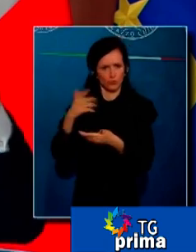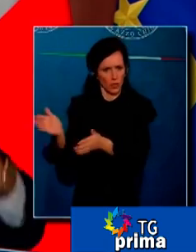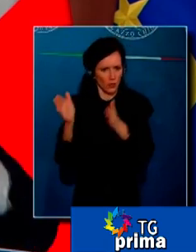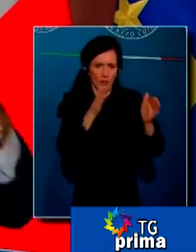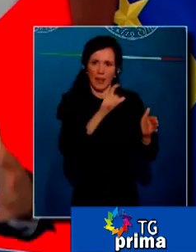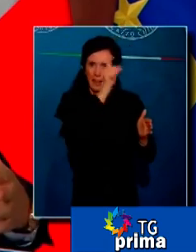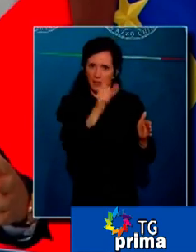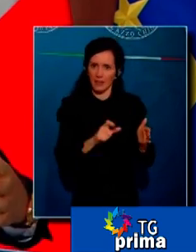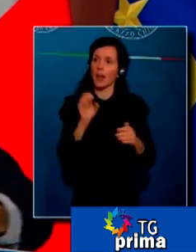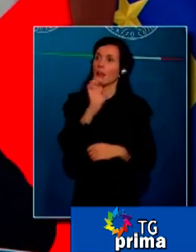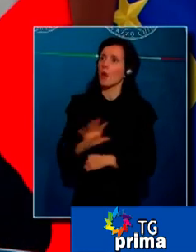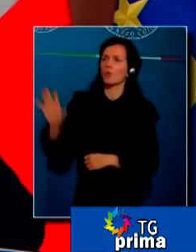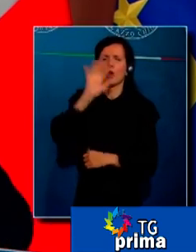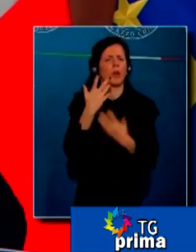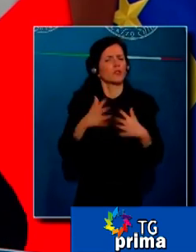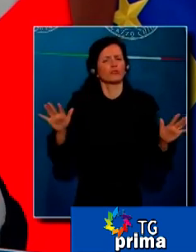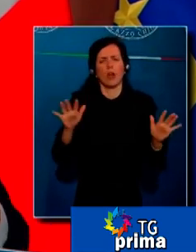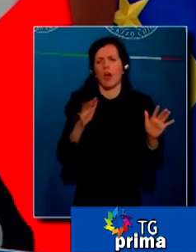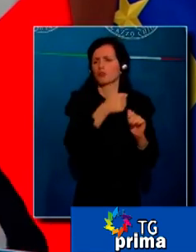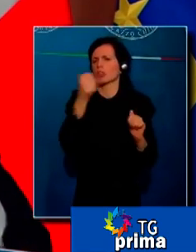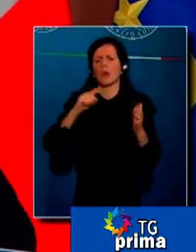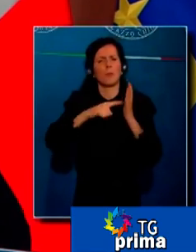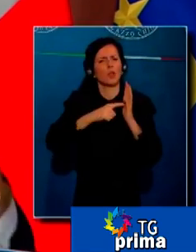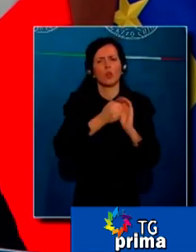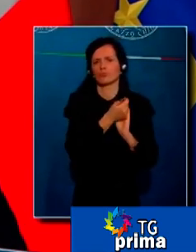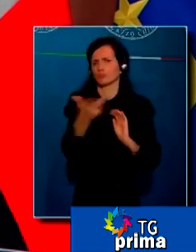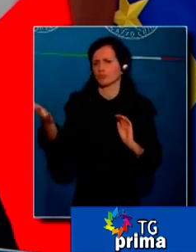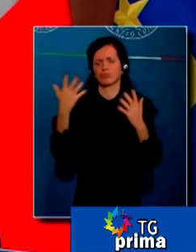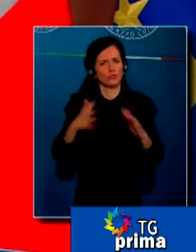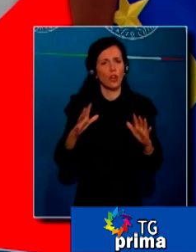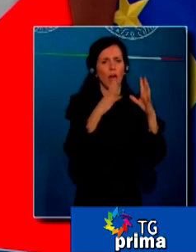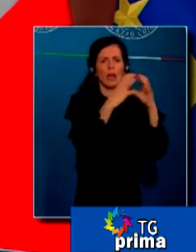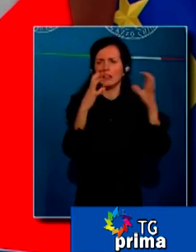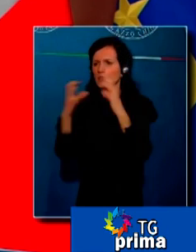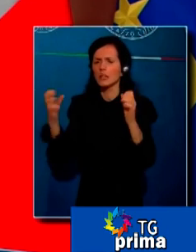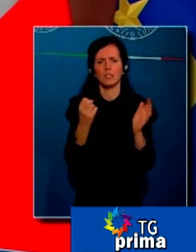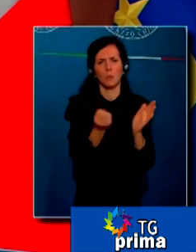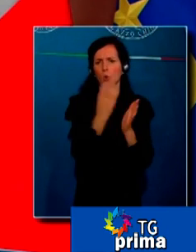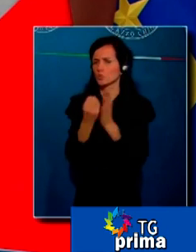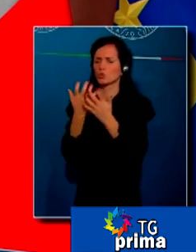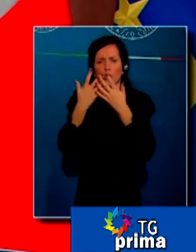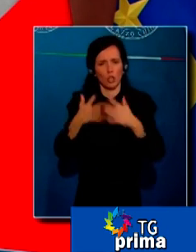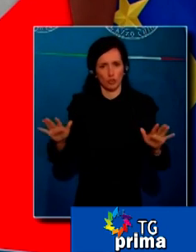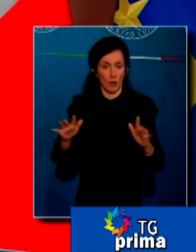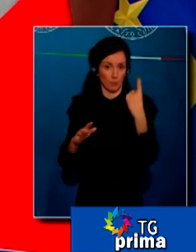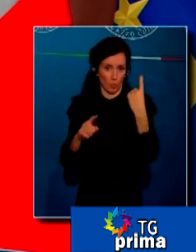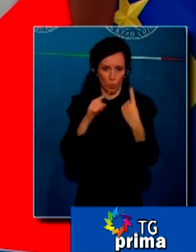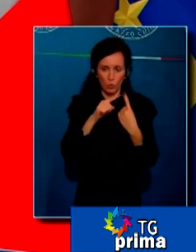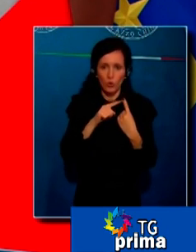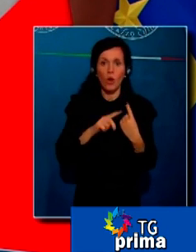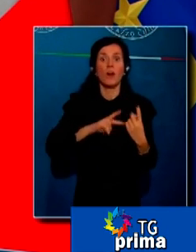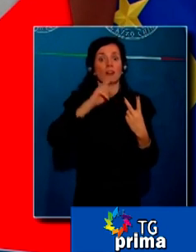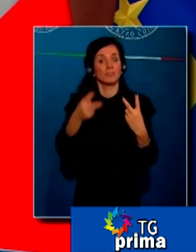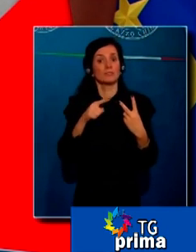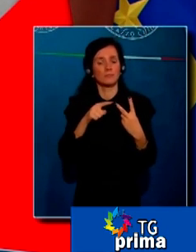sono centinaia di milioni, quindi sono assolutamente sufficienti con varie ditte, con varie linee di produzione. Uno, addirittura